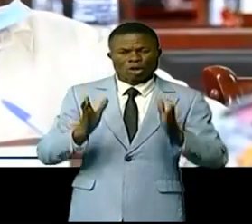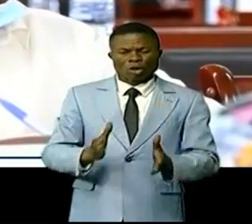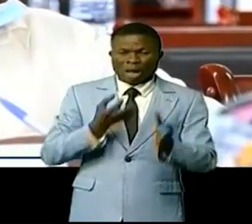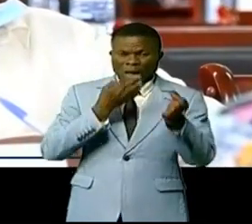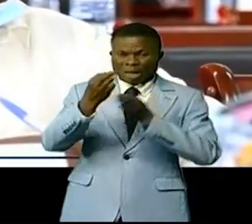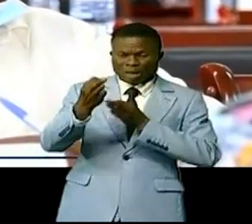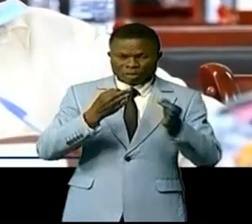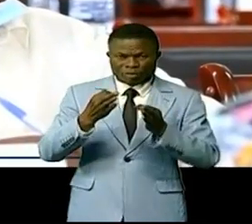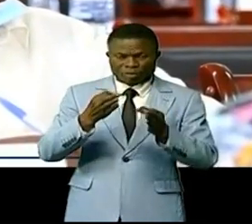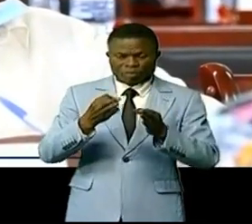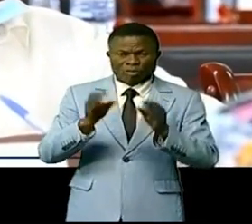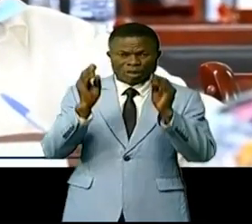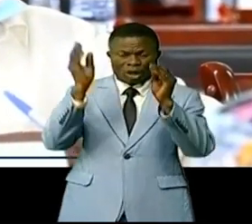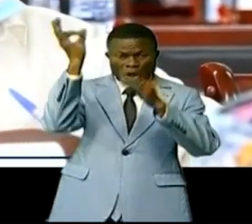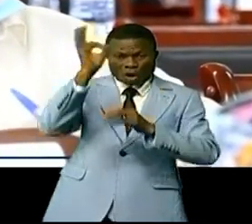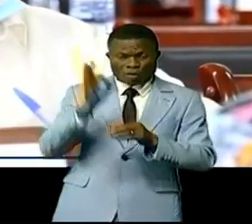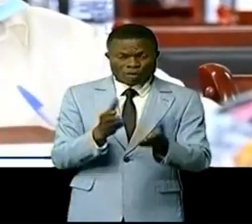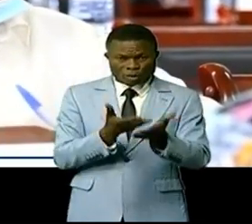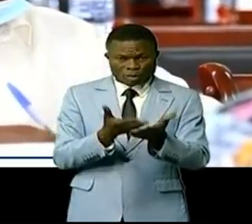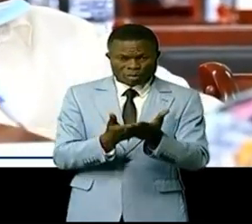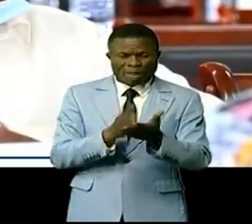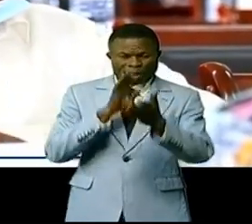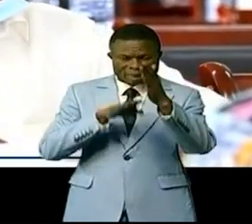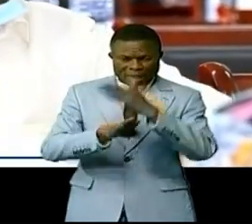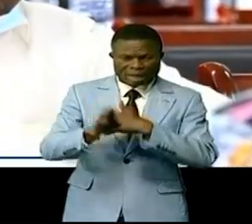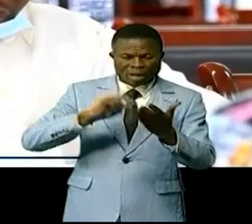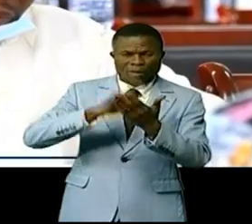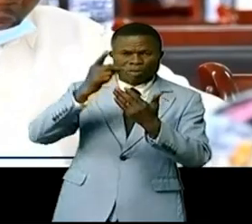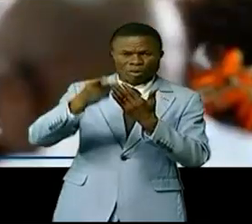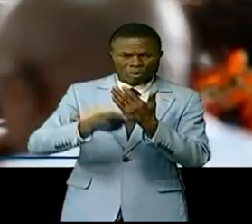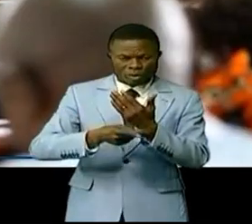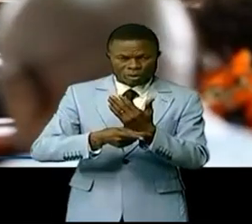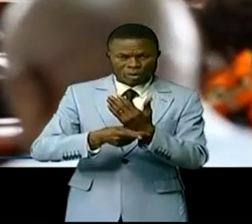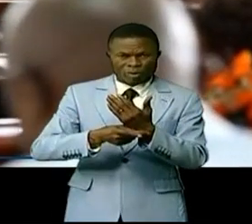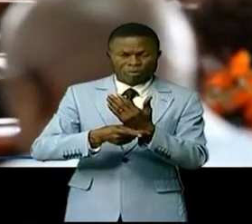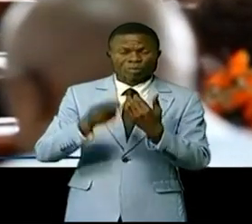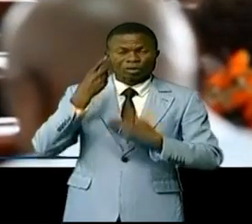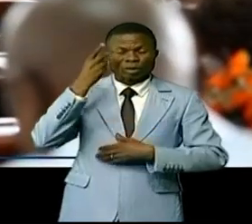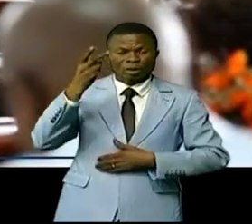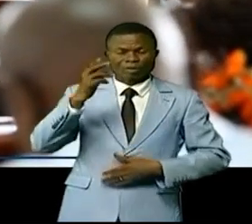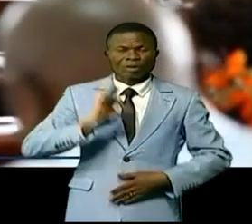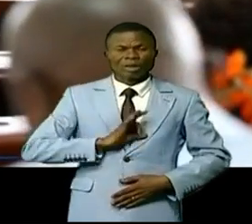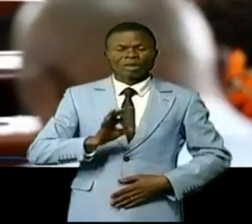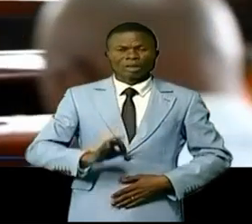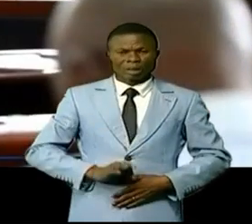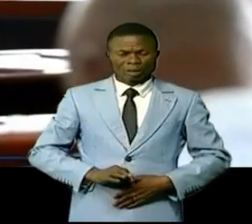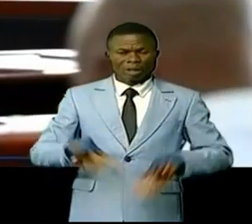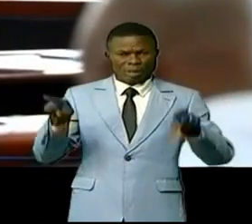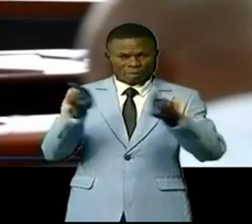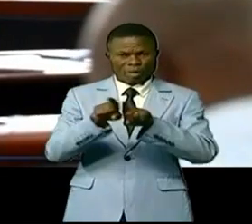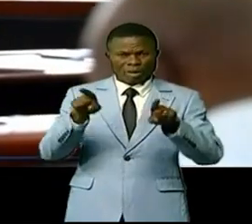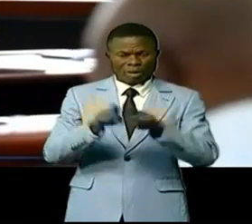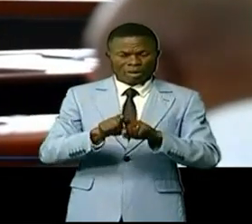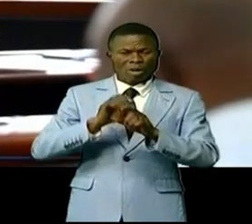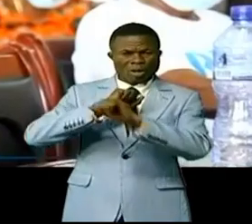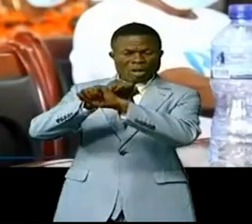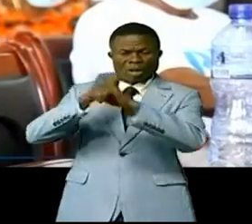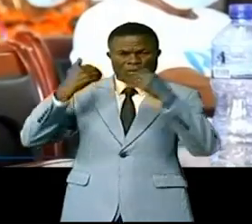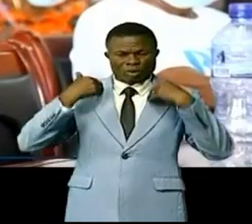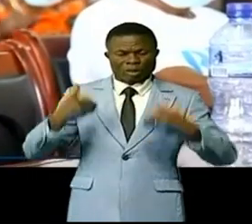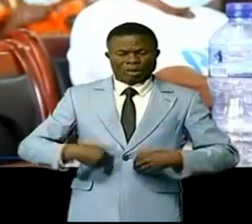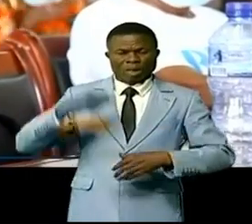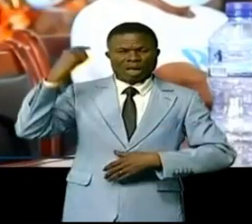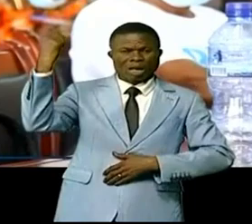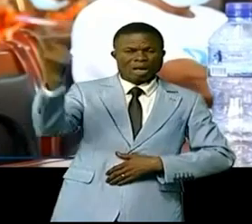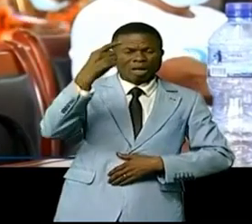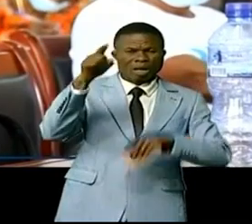que la tenue de ces forums, qui s'inscrit dans la droite ligne de la vision du chef de l'État relative à la couverture santé universelle